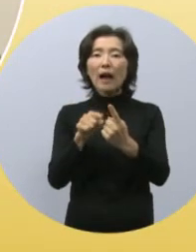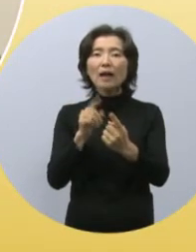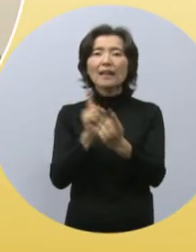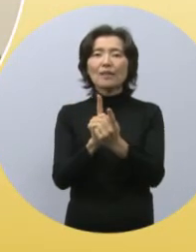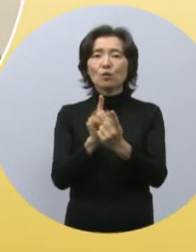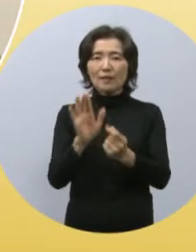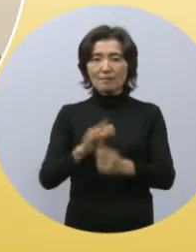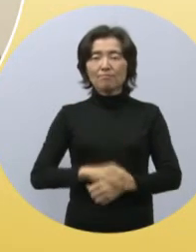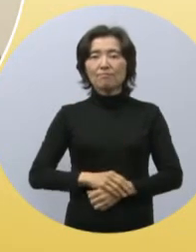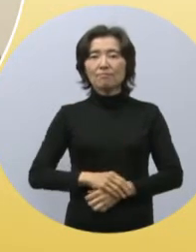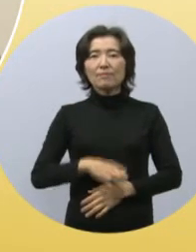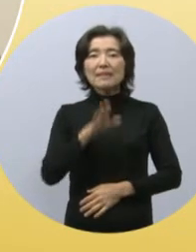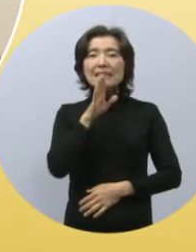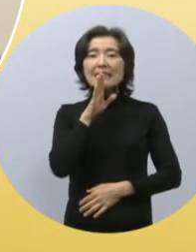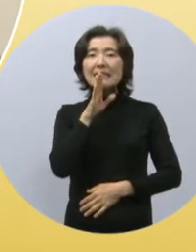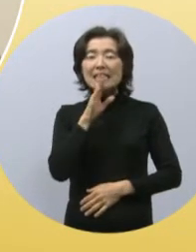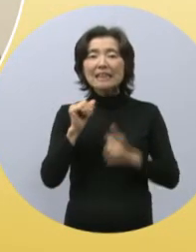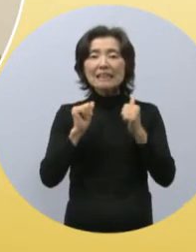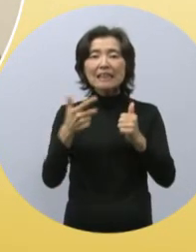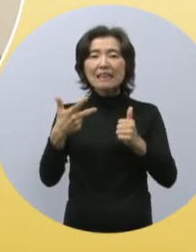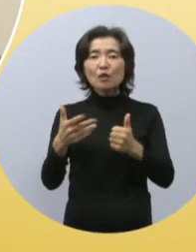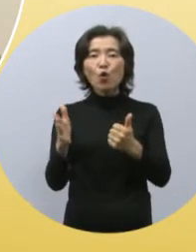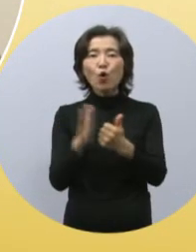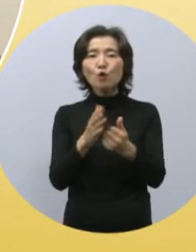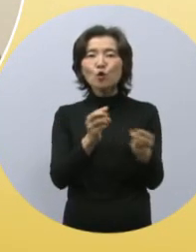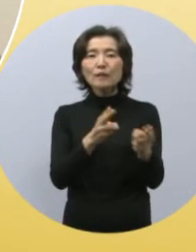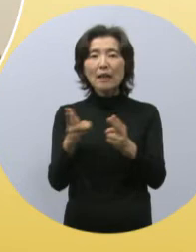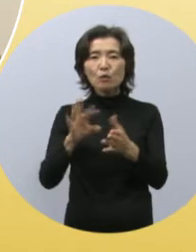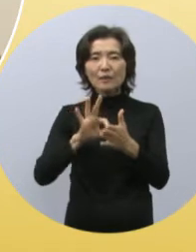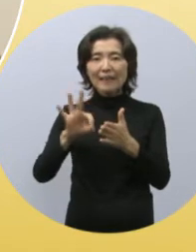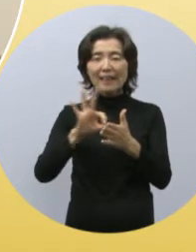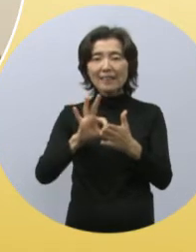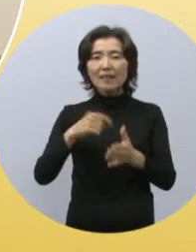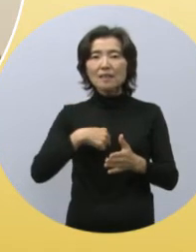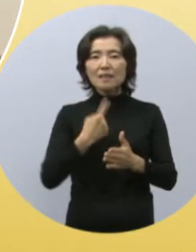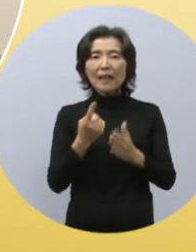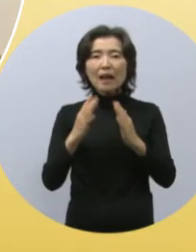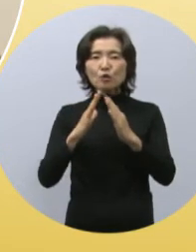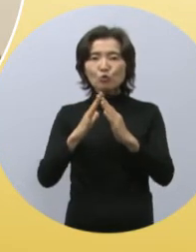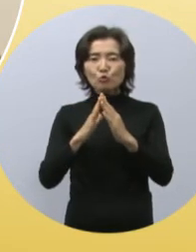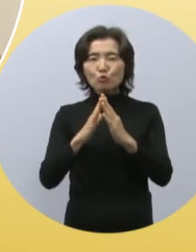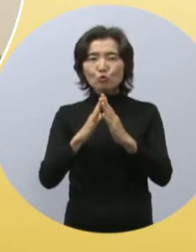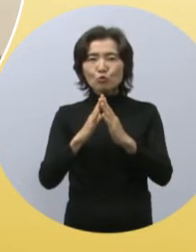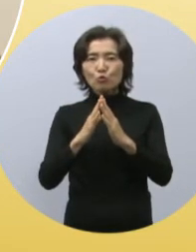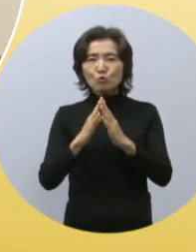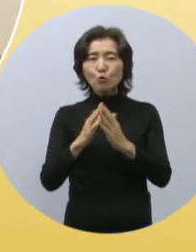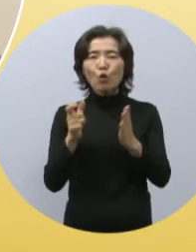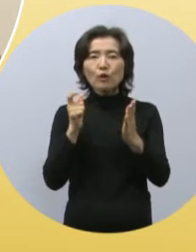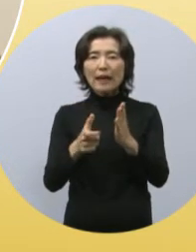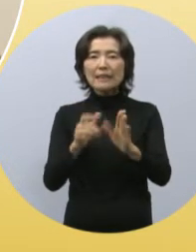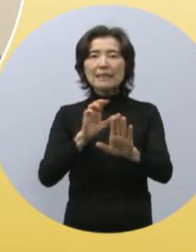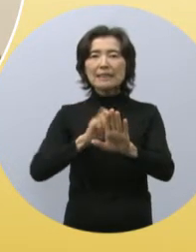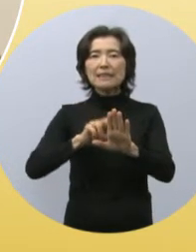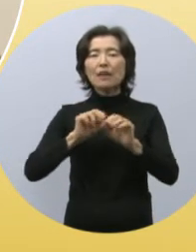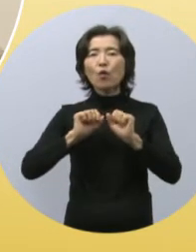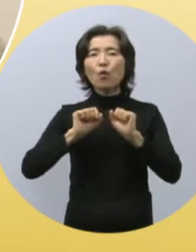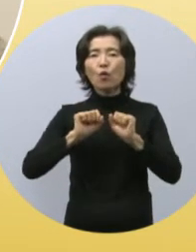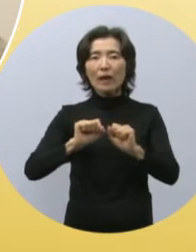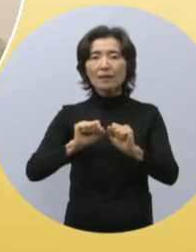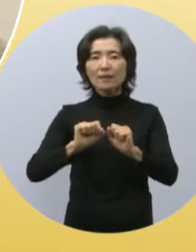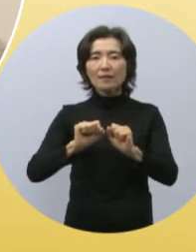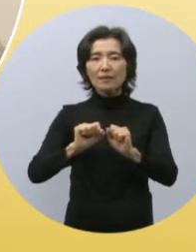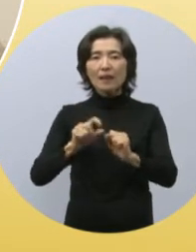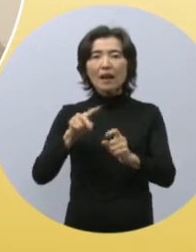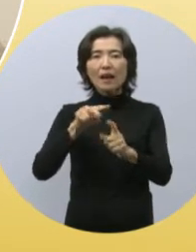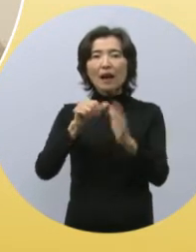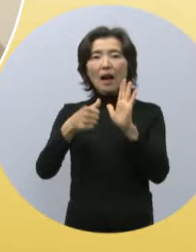それでは実際に茅ヶ崎市の補助制度を利用してご自宅の耐震診断を行った小山ご夫妻のお話